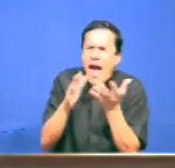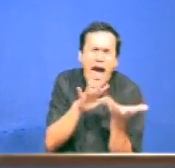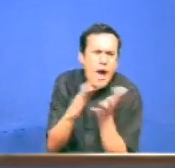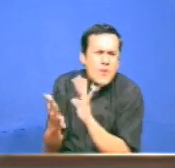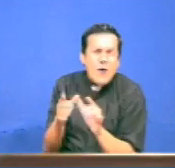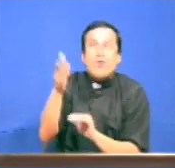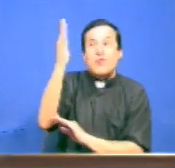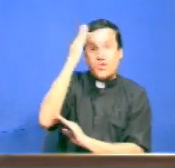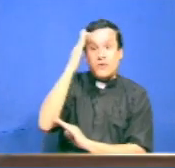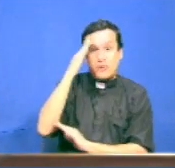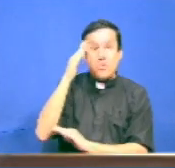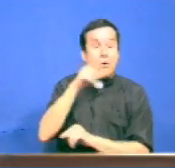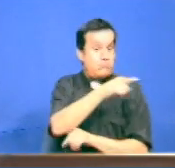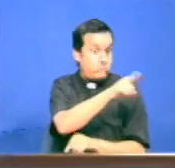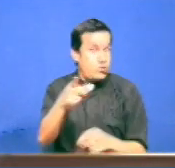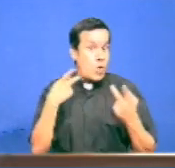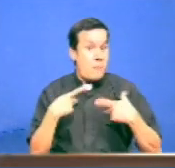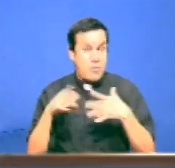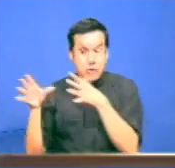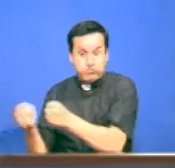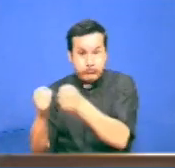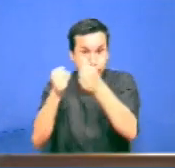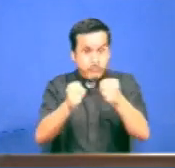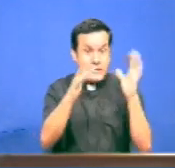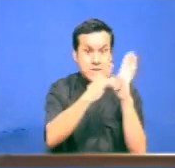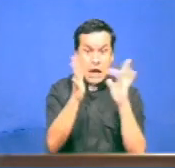mkamsulubisha kwa mikono ya watu wasiojua sheria,